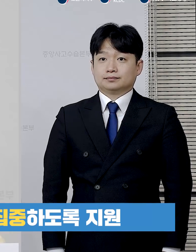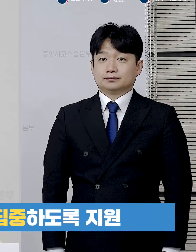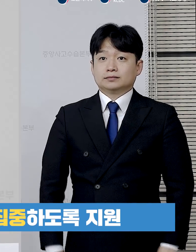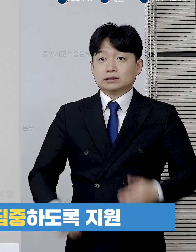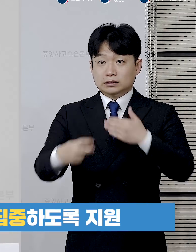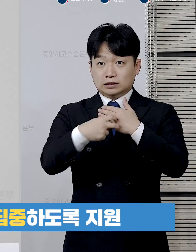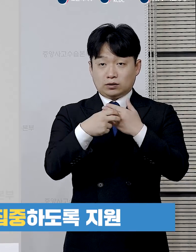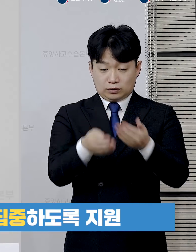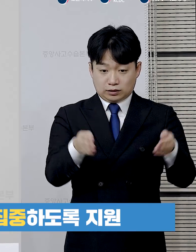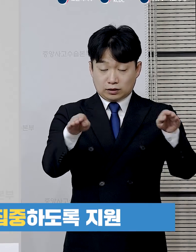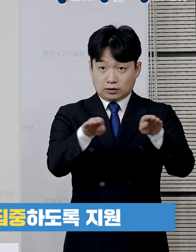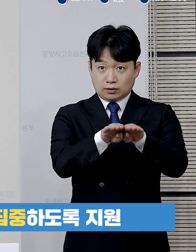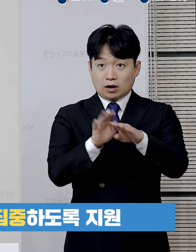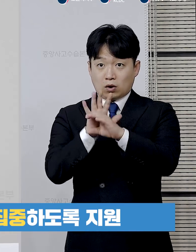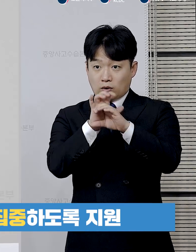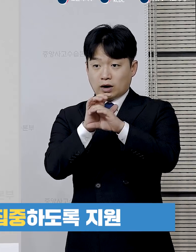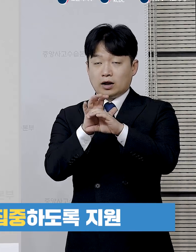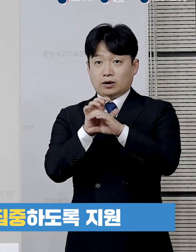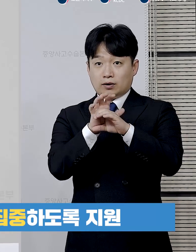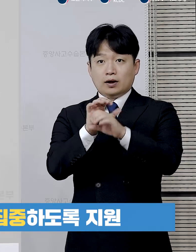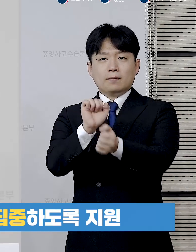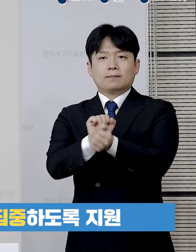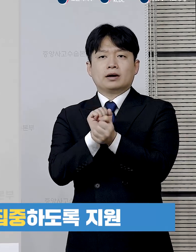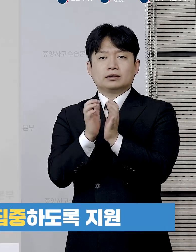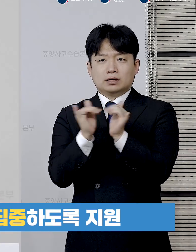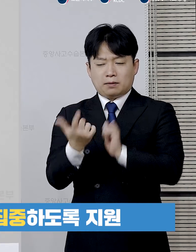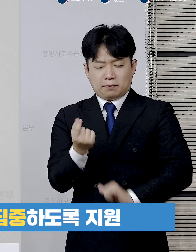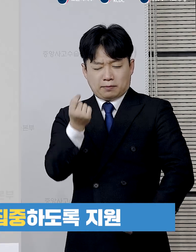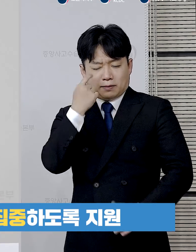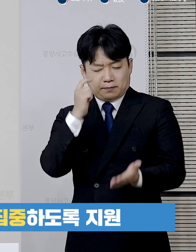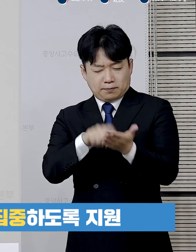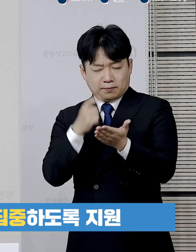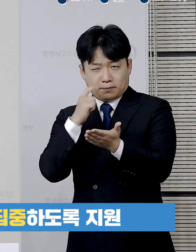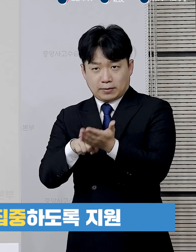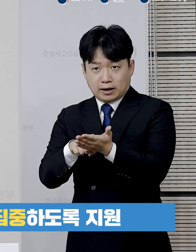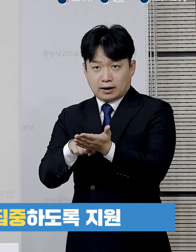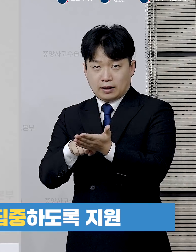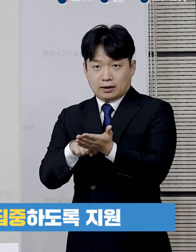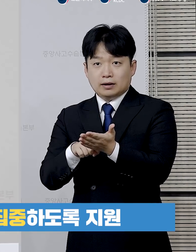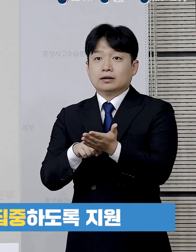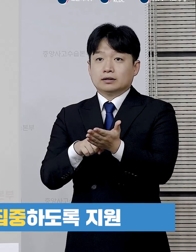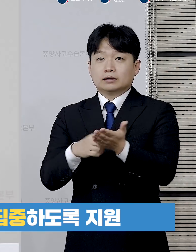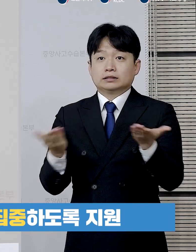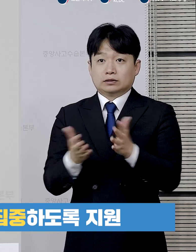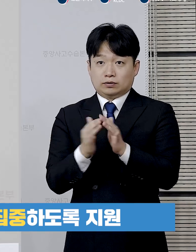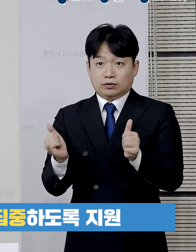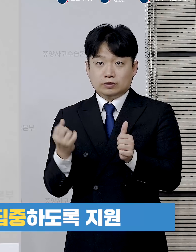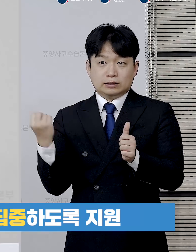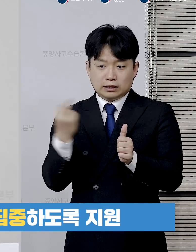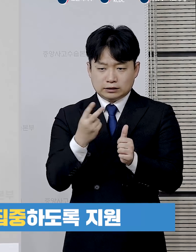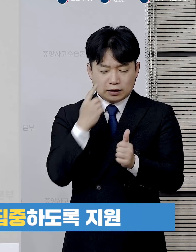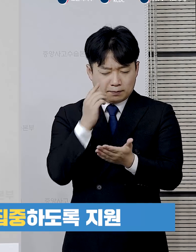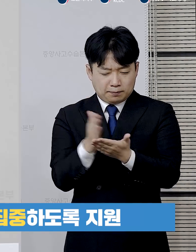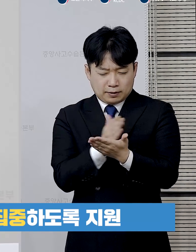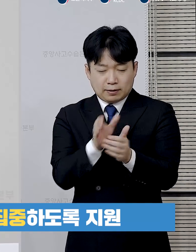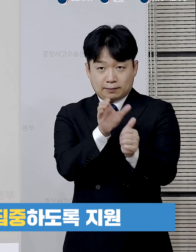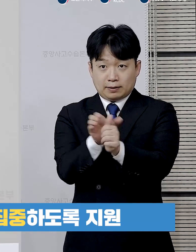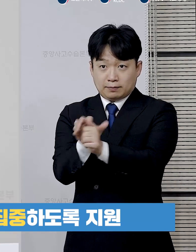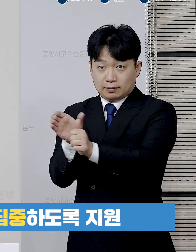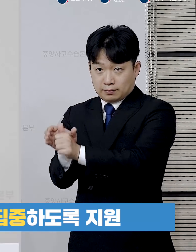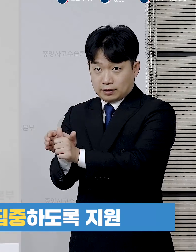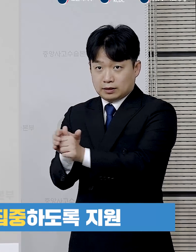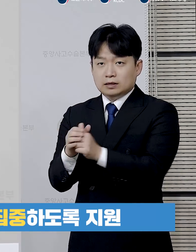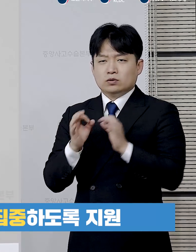아울러 의료기관이 코로나19 감염 환자의 조기 발견과 치료에 의료 인력을 재배치하는 등